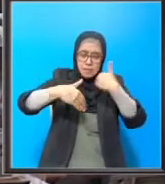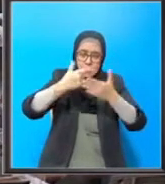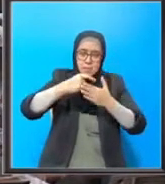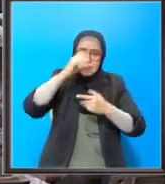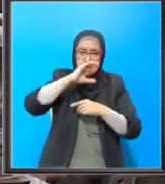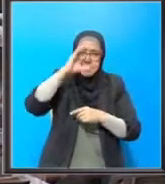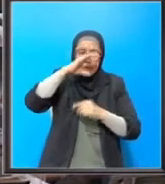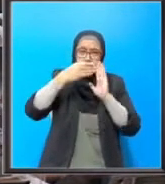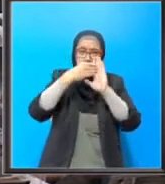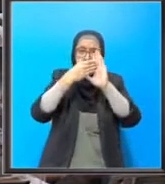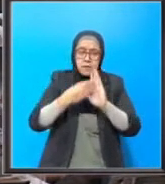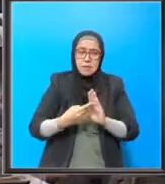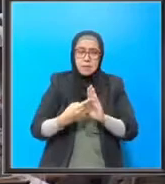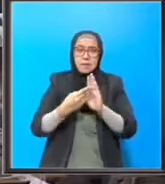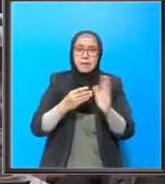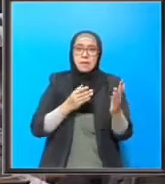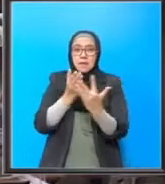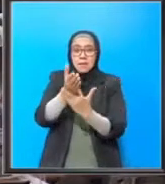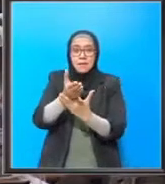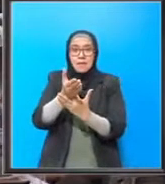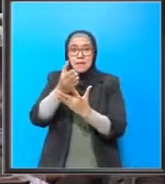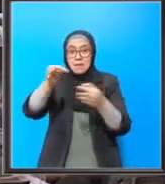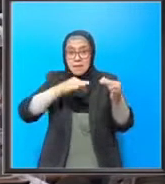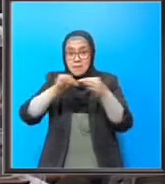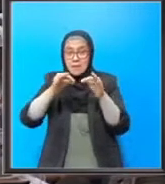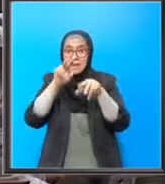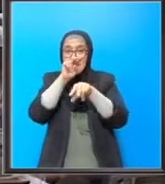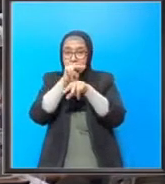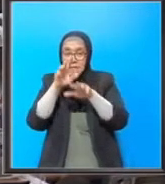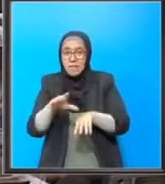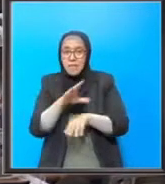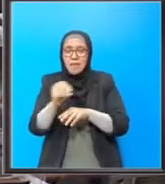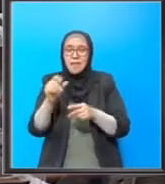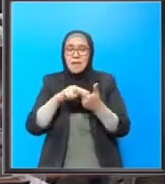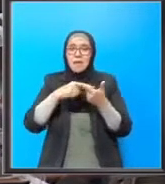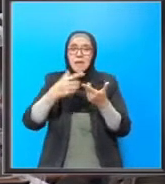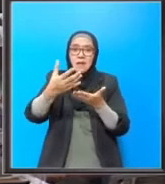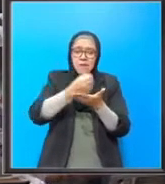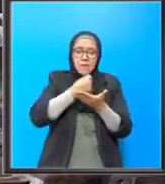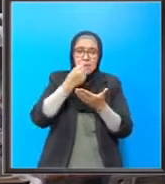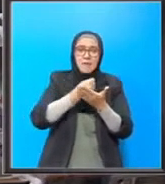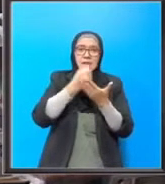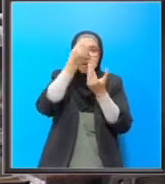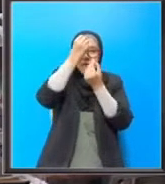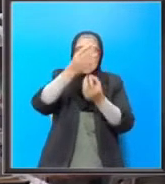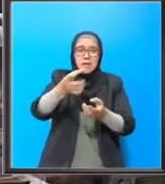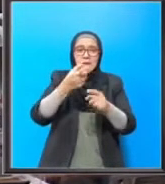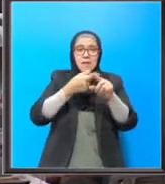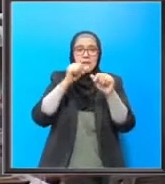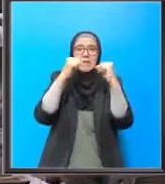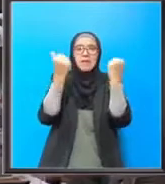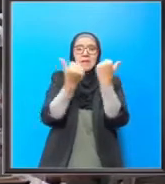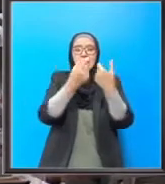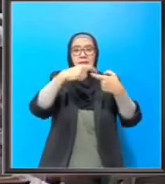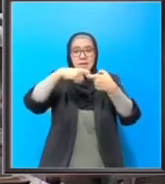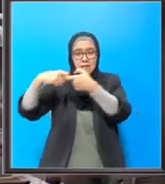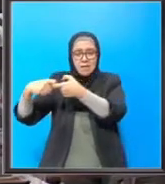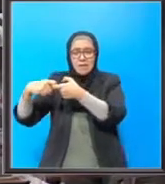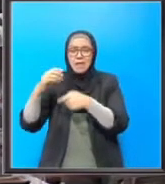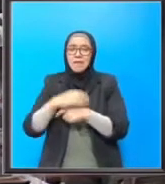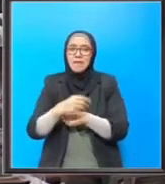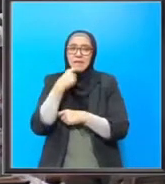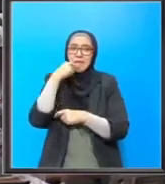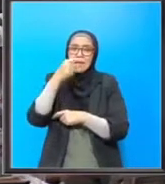lingkungan kurun ke-16 hingga ke-20 Apakah langkah-langkah strategi pihak Kementerian untuk menterjemahkan